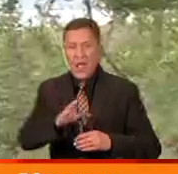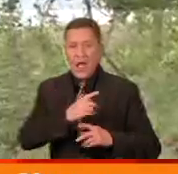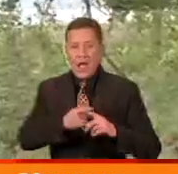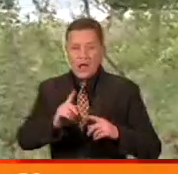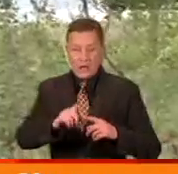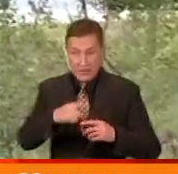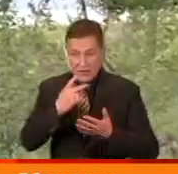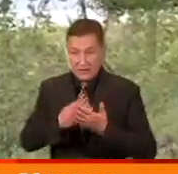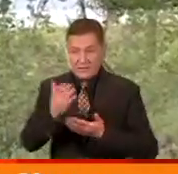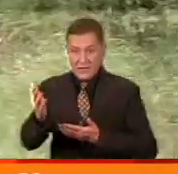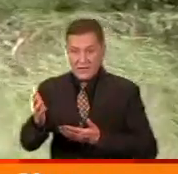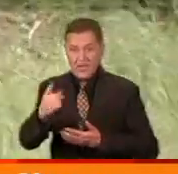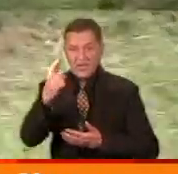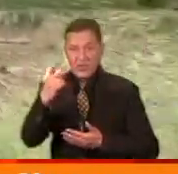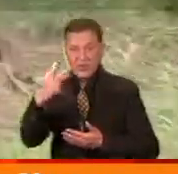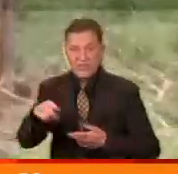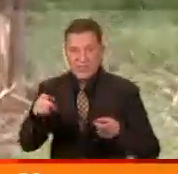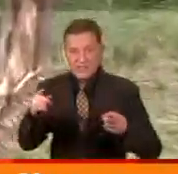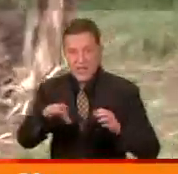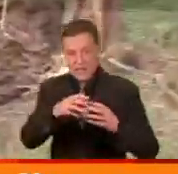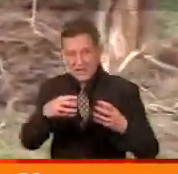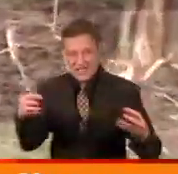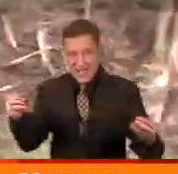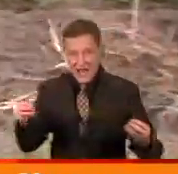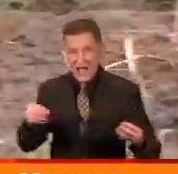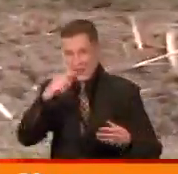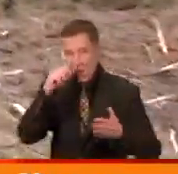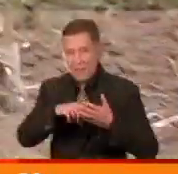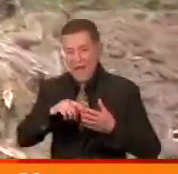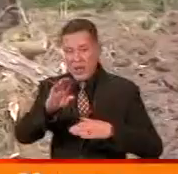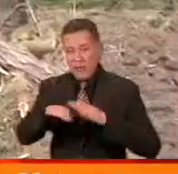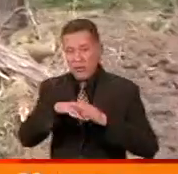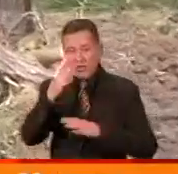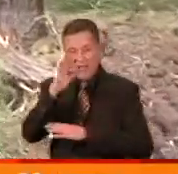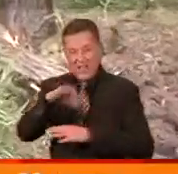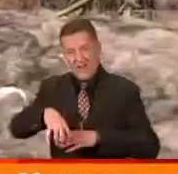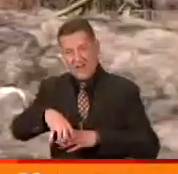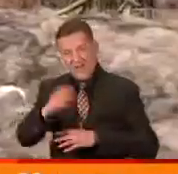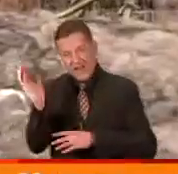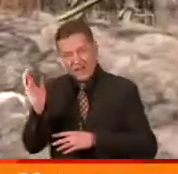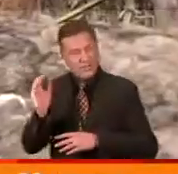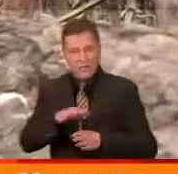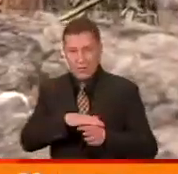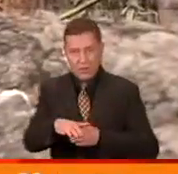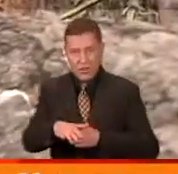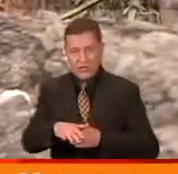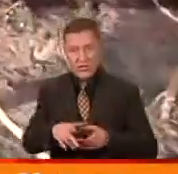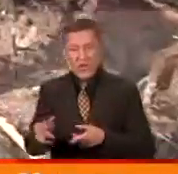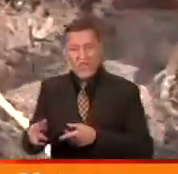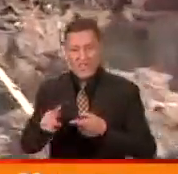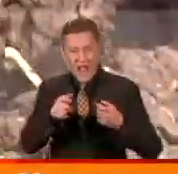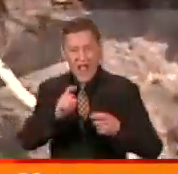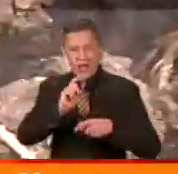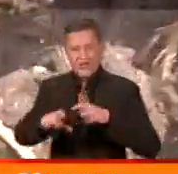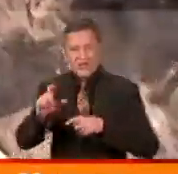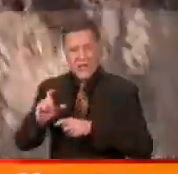теж 120-й. Попала під дерево, викорчувала зовсім, зі всієї пісні. Військовики витягають із вирв скалки,